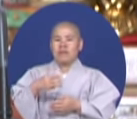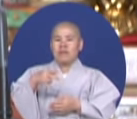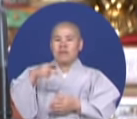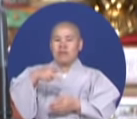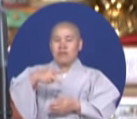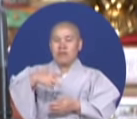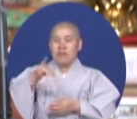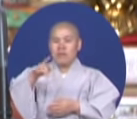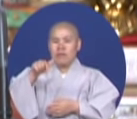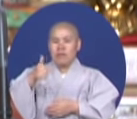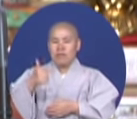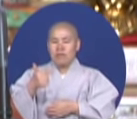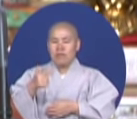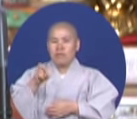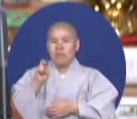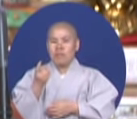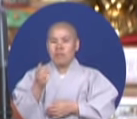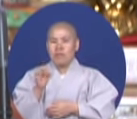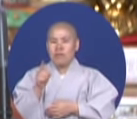세주묘원품에 있는 개성인데요.